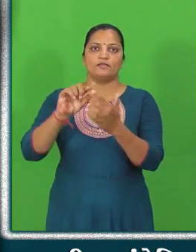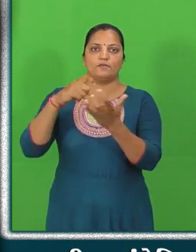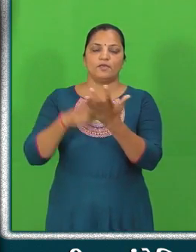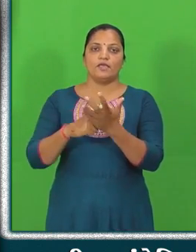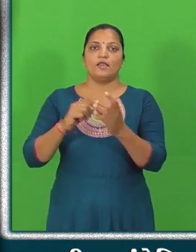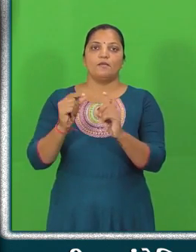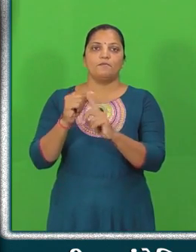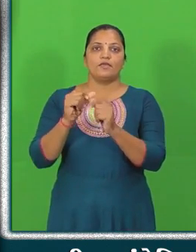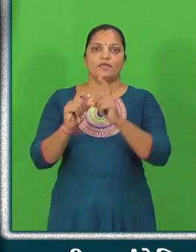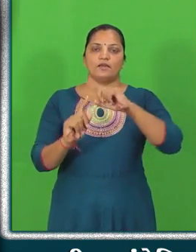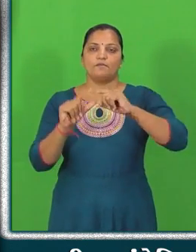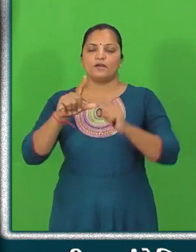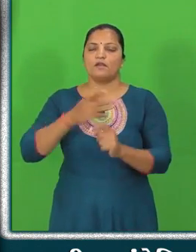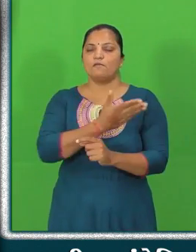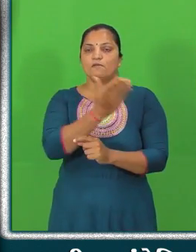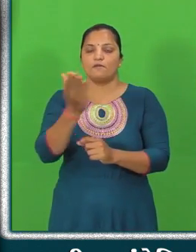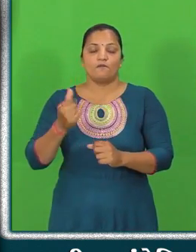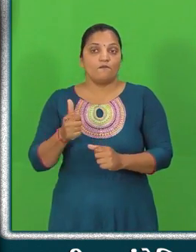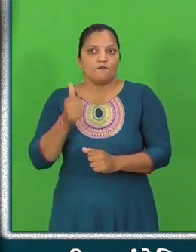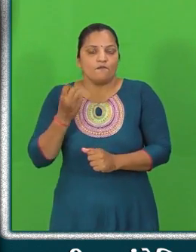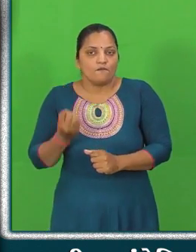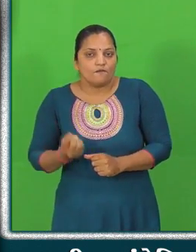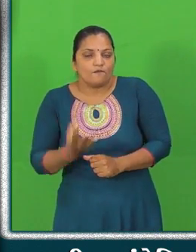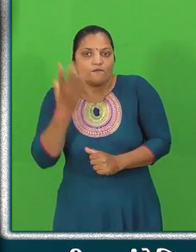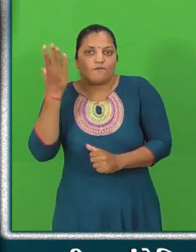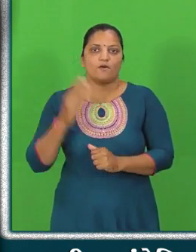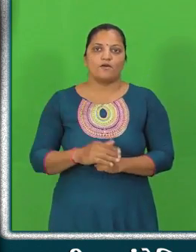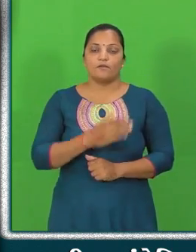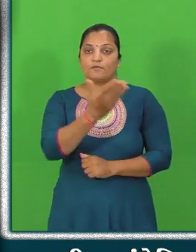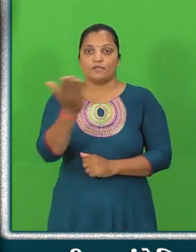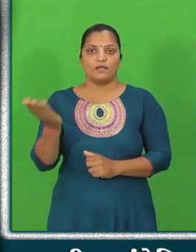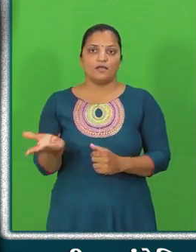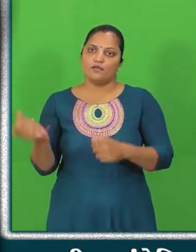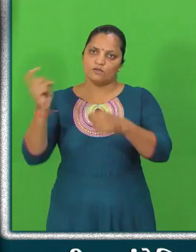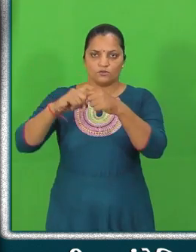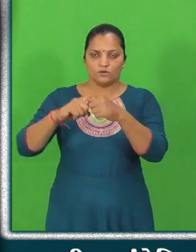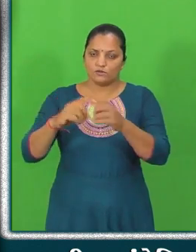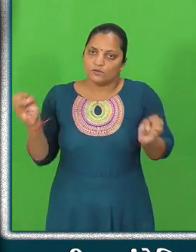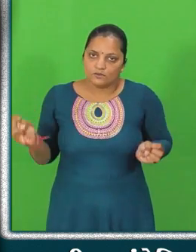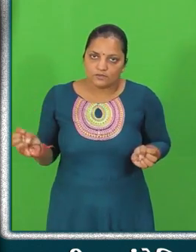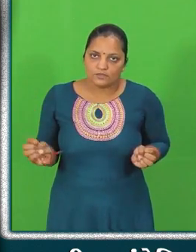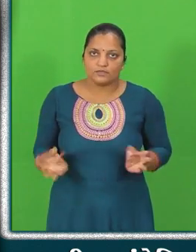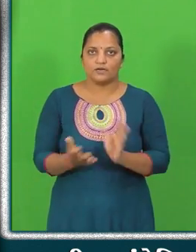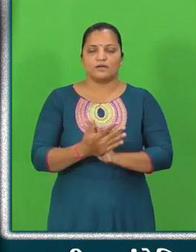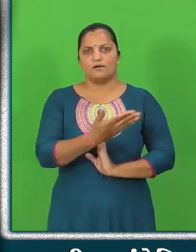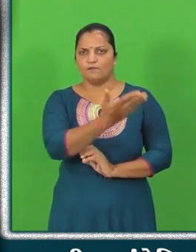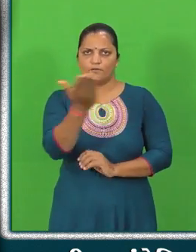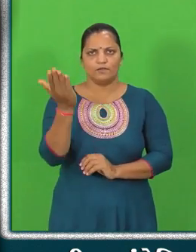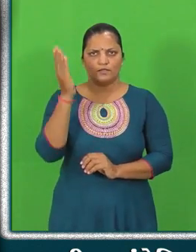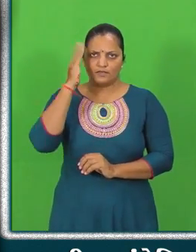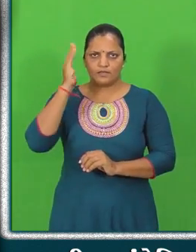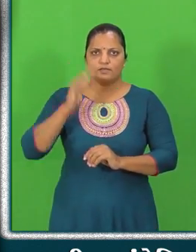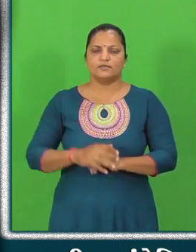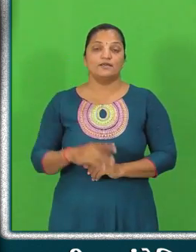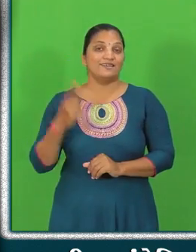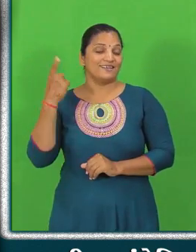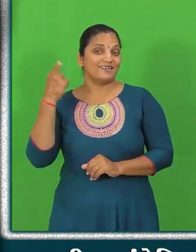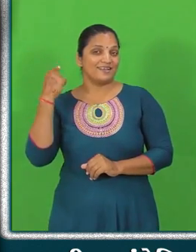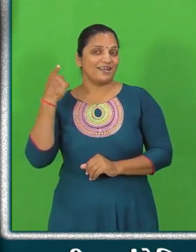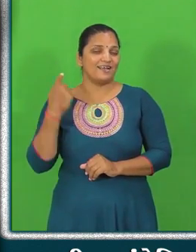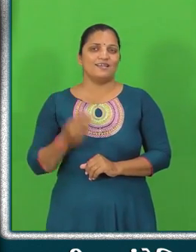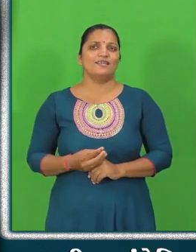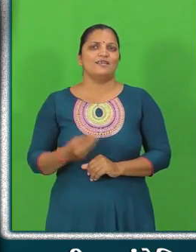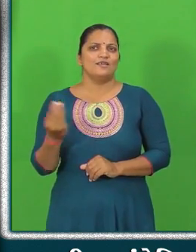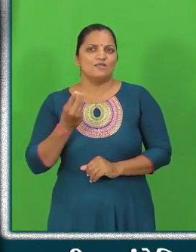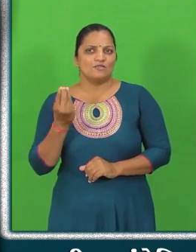ગુડ મોર્નિંગ, બધા હાજર છો તો આપણે શરૂઆત કરીએ। મિત્રો, આપણે બધા જાણીએ છીએ અને મેં ગઈકાલે